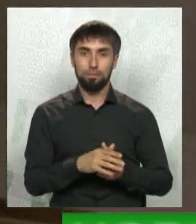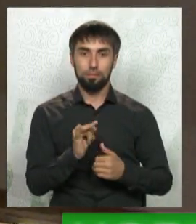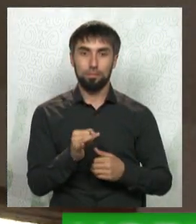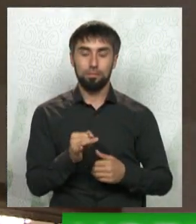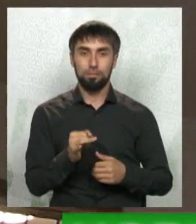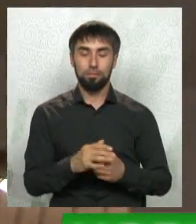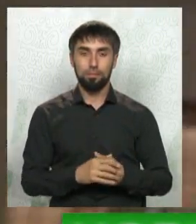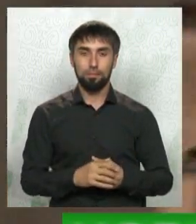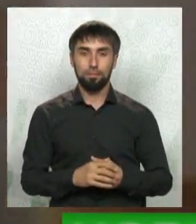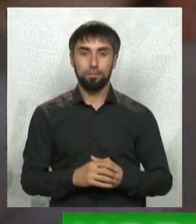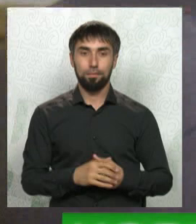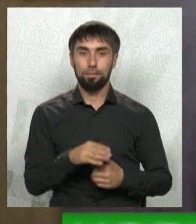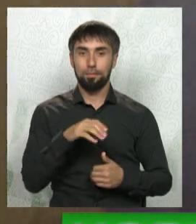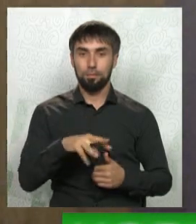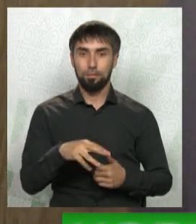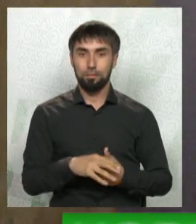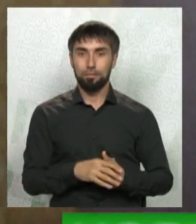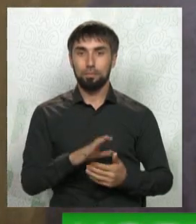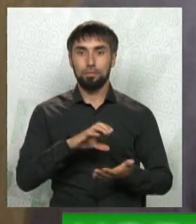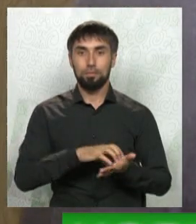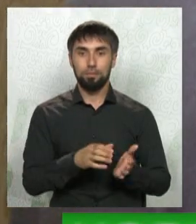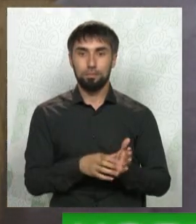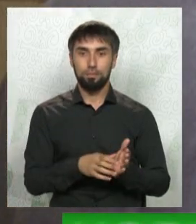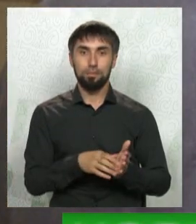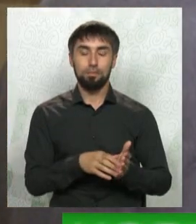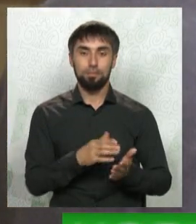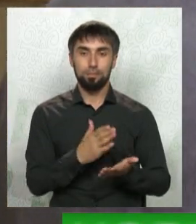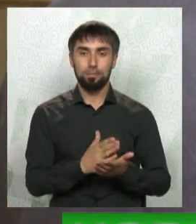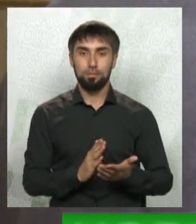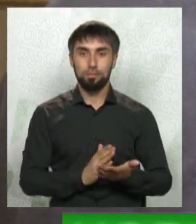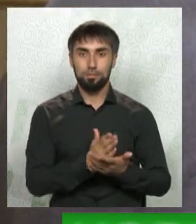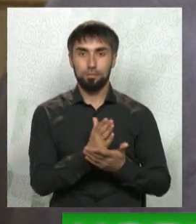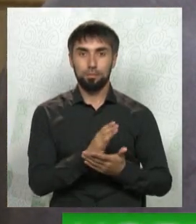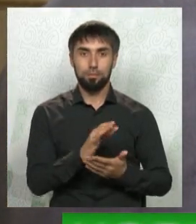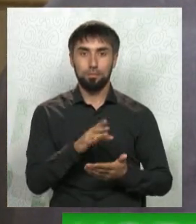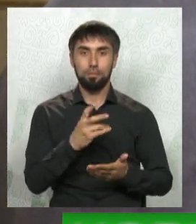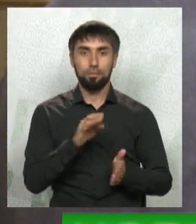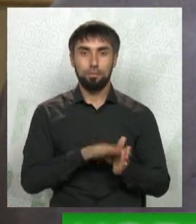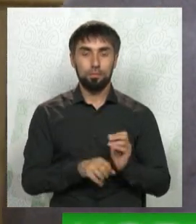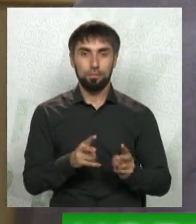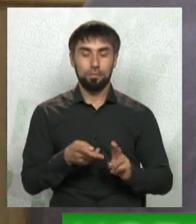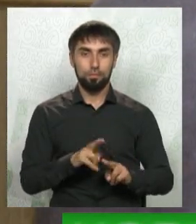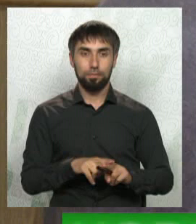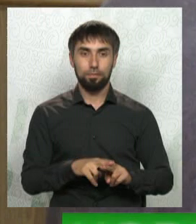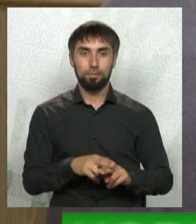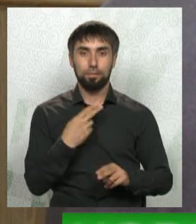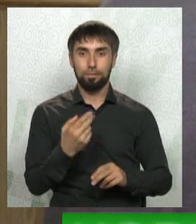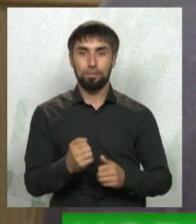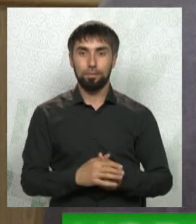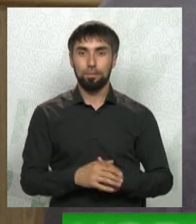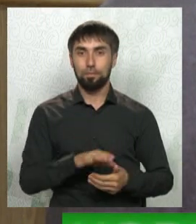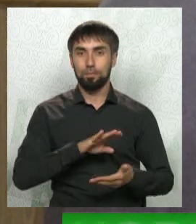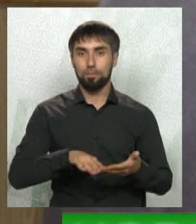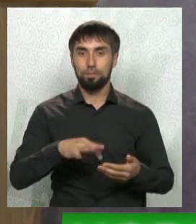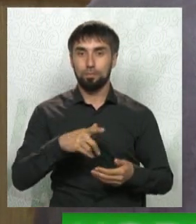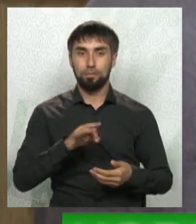естественно, вот там в кабинетах идут трещины, то есть небезопасно. Поэтому, конечно, после того,